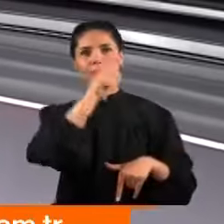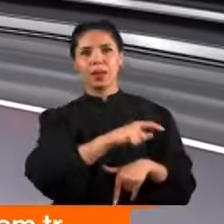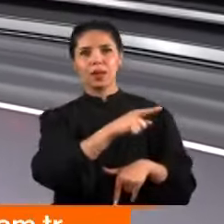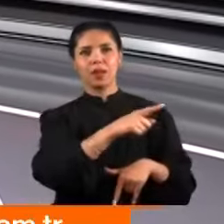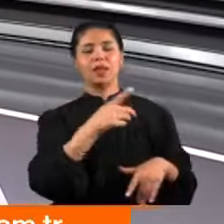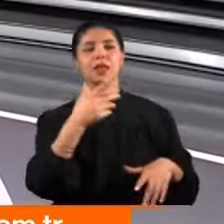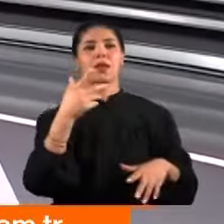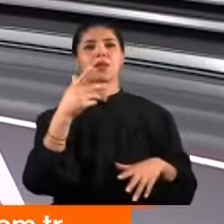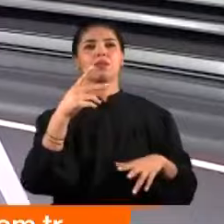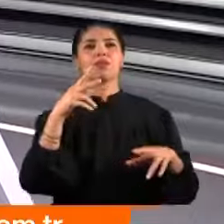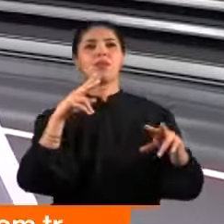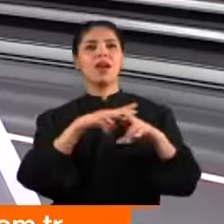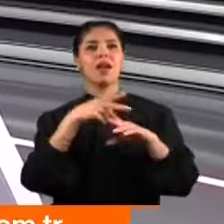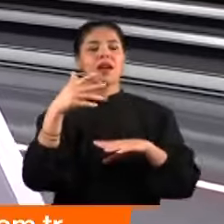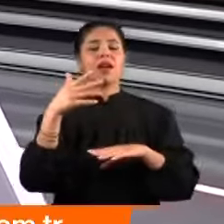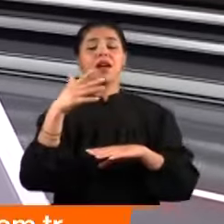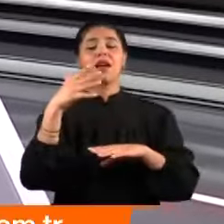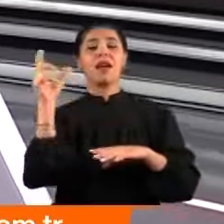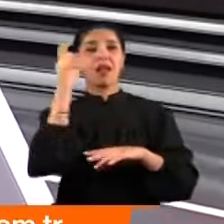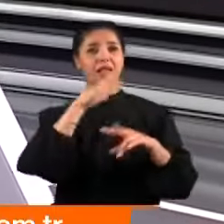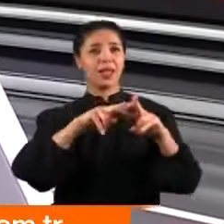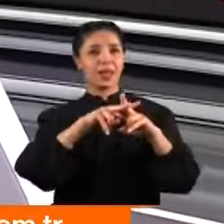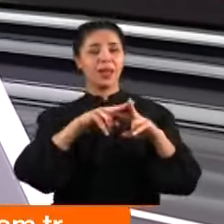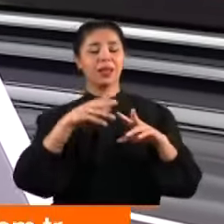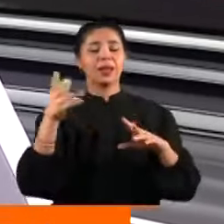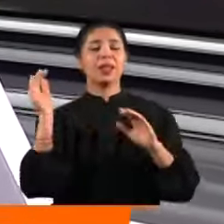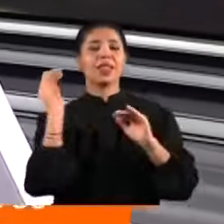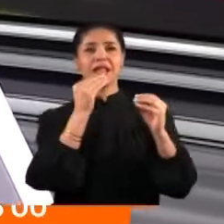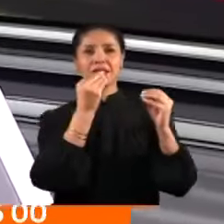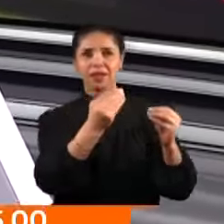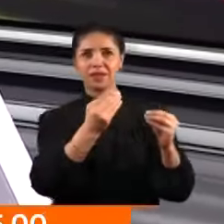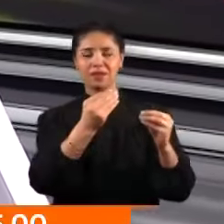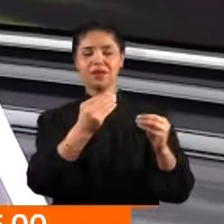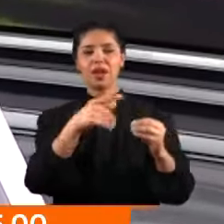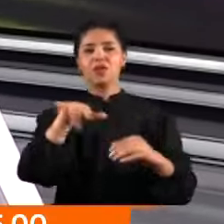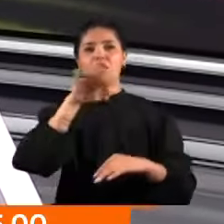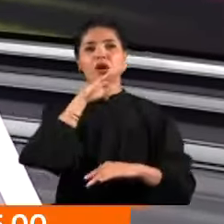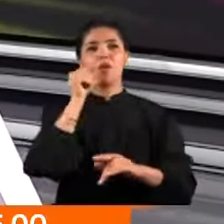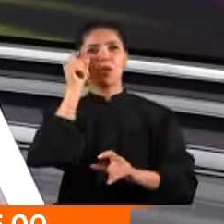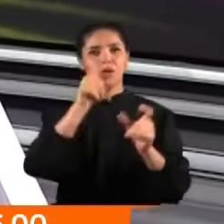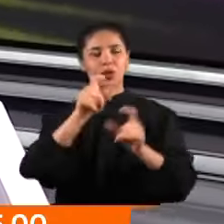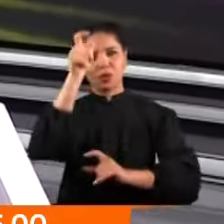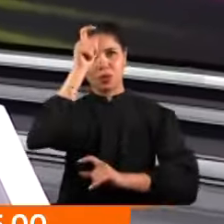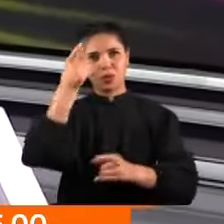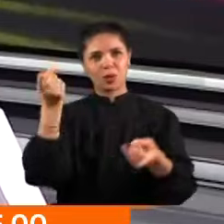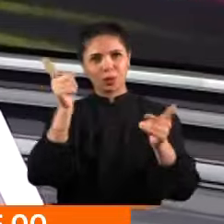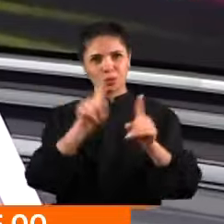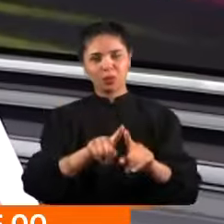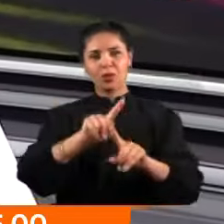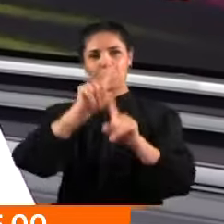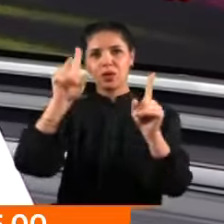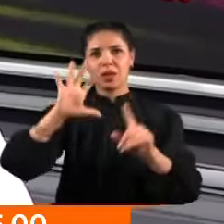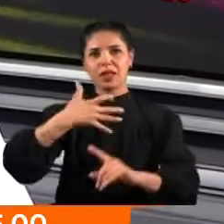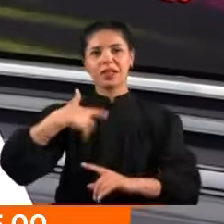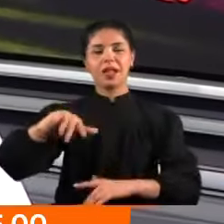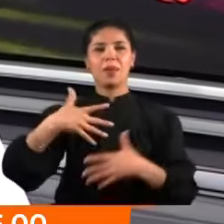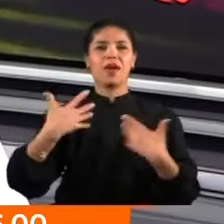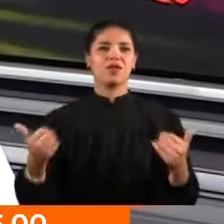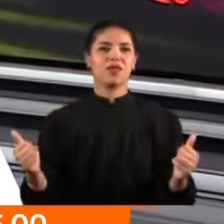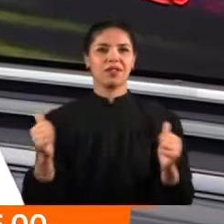Ay Yıldızları destekleyecek gurbetçilerle bir araya geldi. Hem gurbetteki Türkler hem de esnaf olanların heyecanı bir